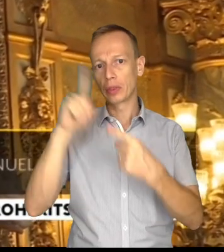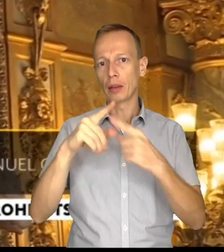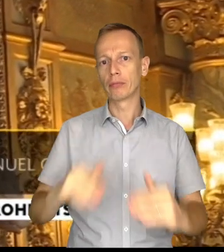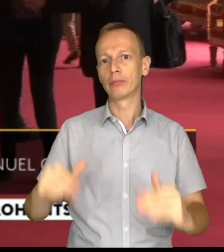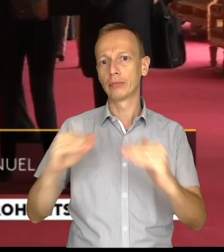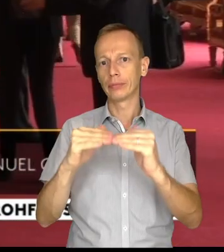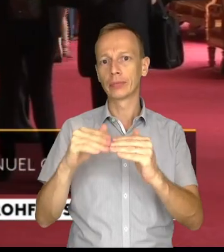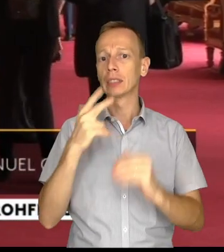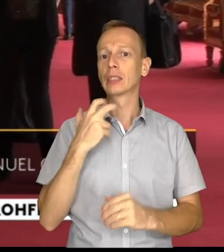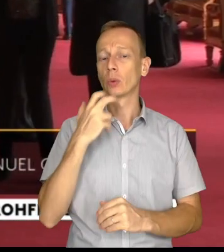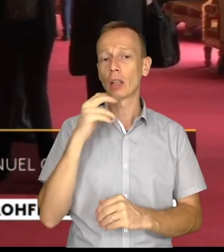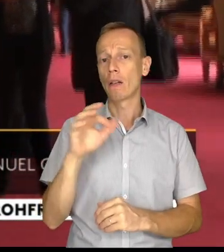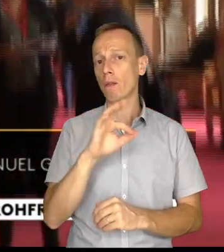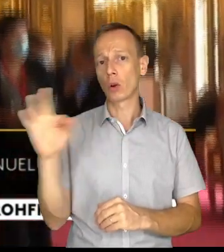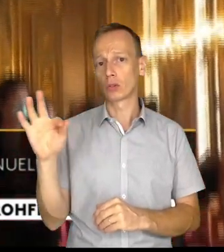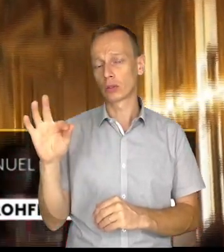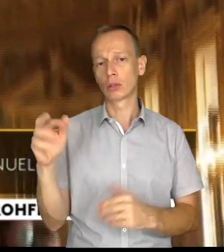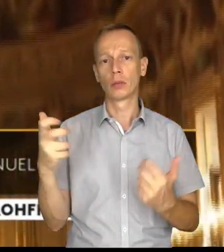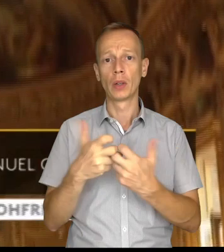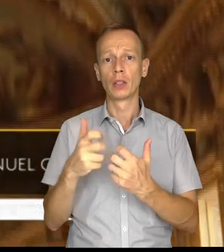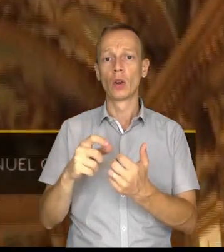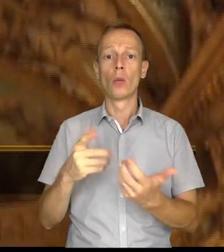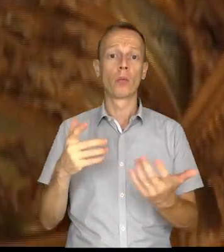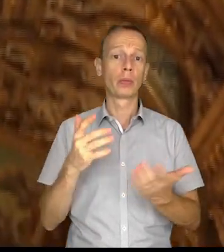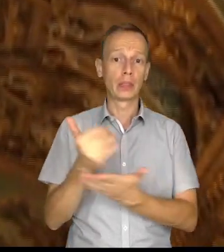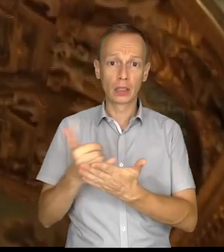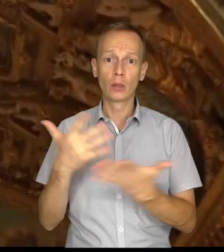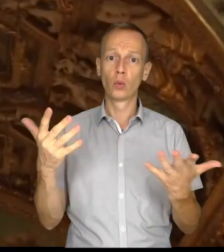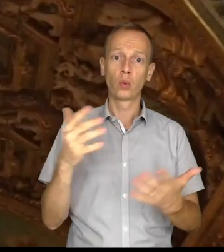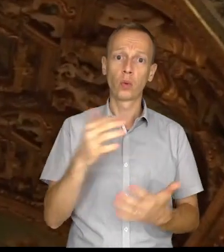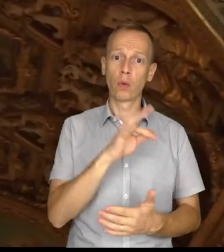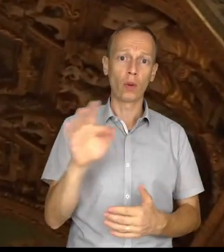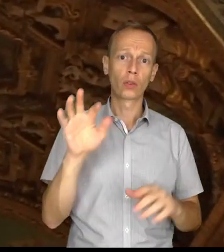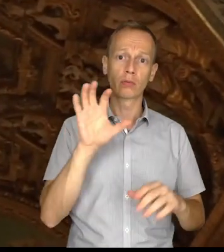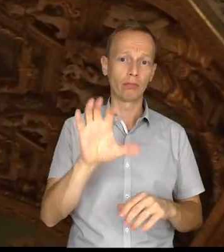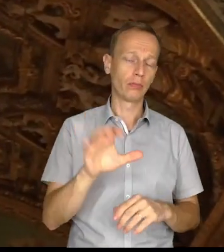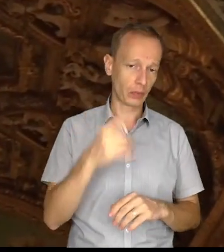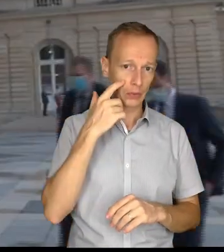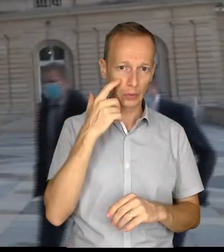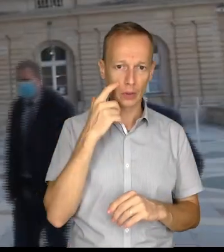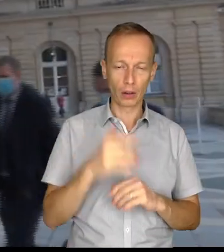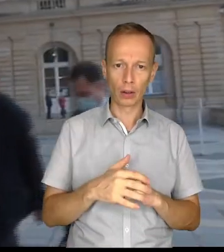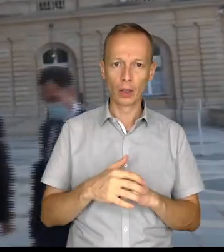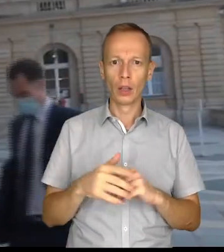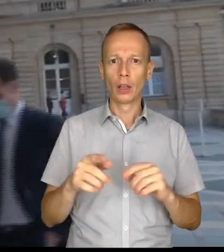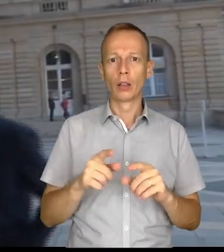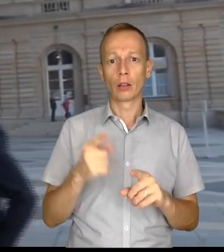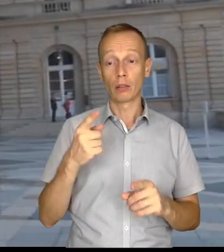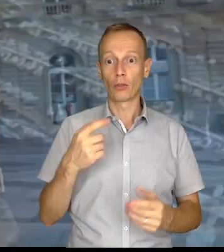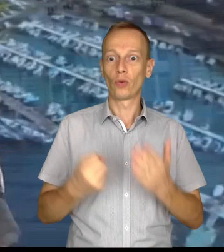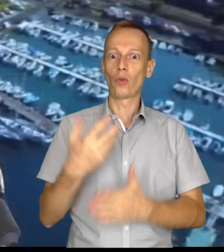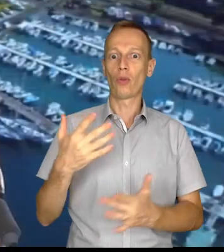défendre l'égalité entre les citoyens français, qu'ils soient d'outre-mer ou de l'Hexagone. Un nouveau challenge pour l'ancien vice-président de la